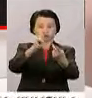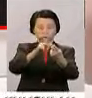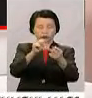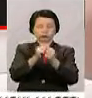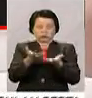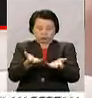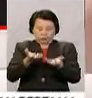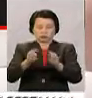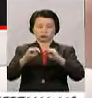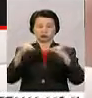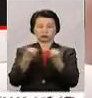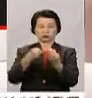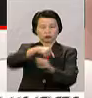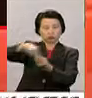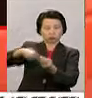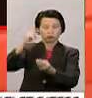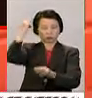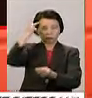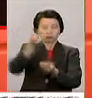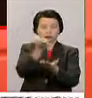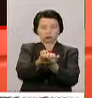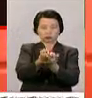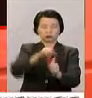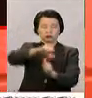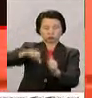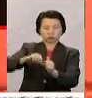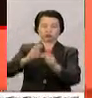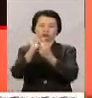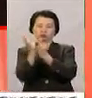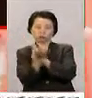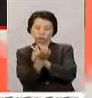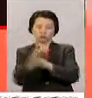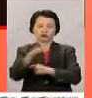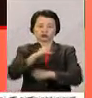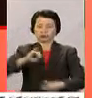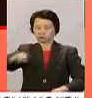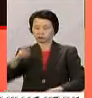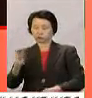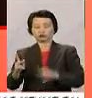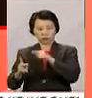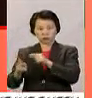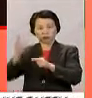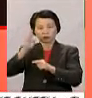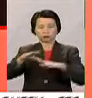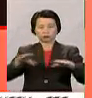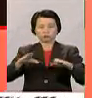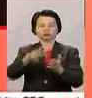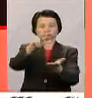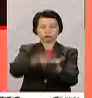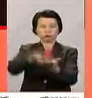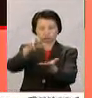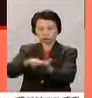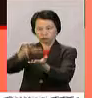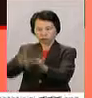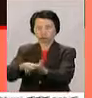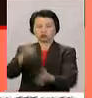kehendak masyarakat, suasana politik, ekonomi dan sosiobudaya. Selain itu, jawatan kuasa juga akan membuat peraguan-peraguan yang